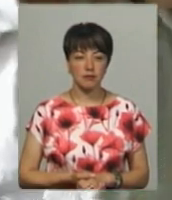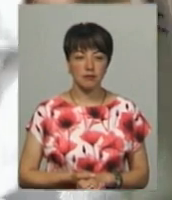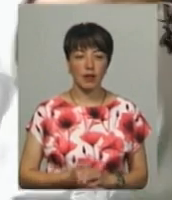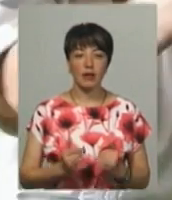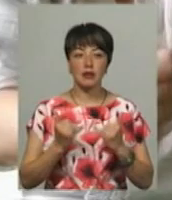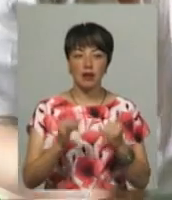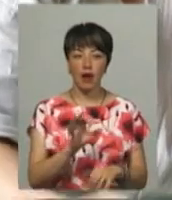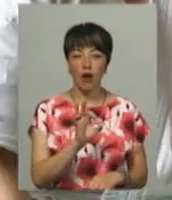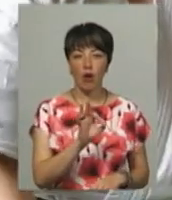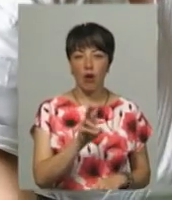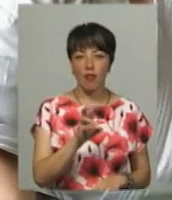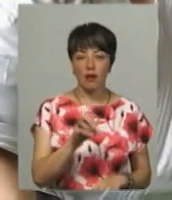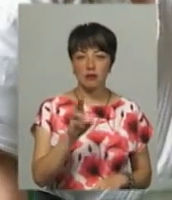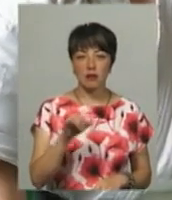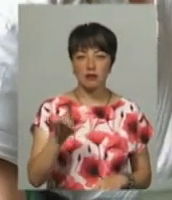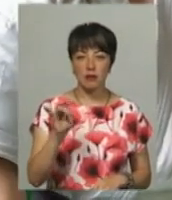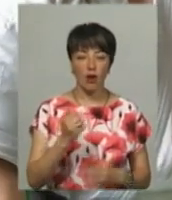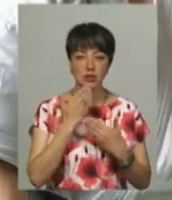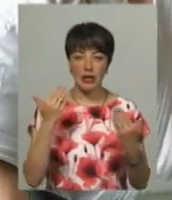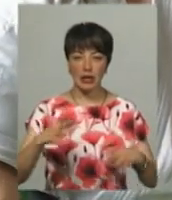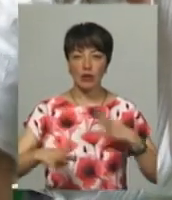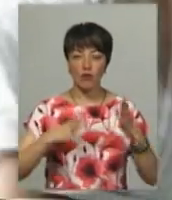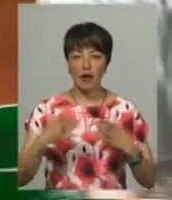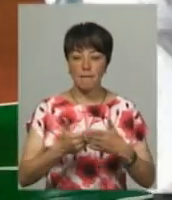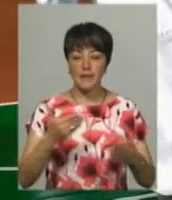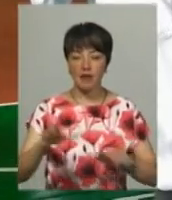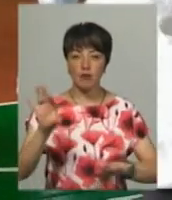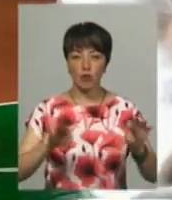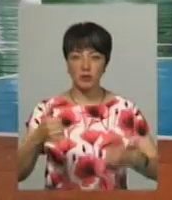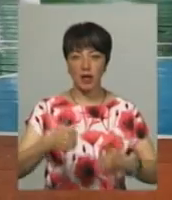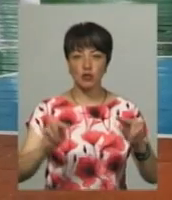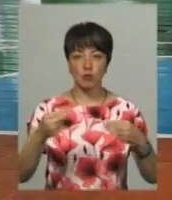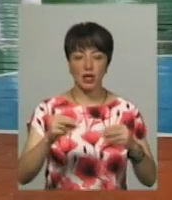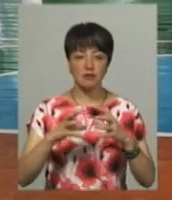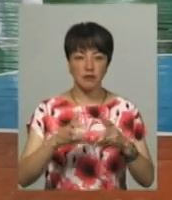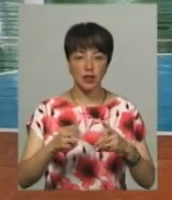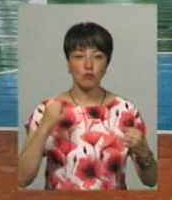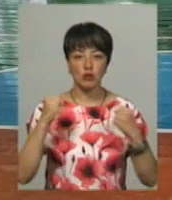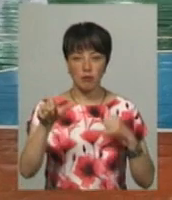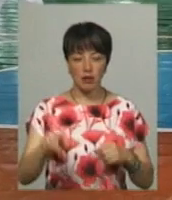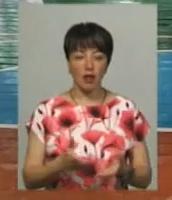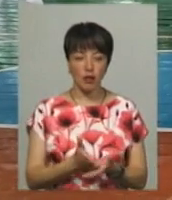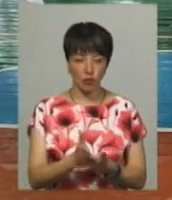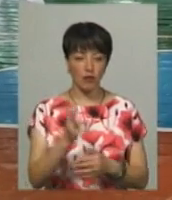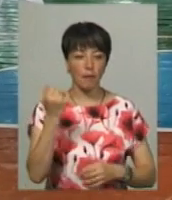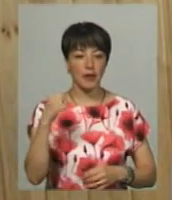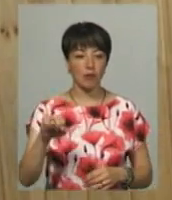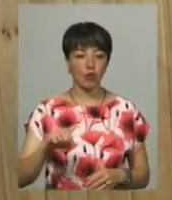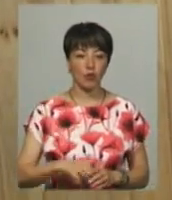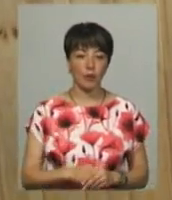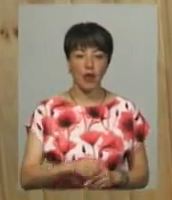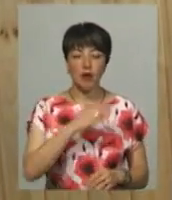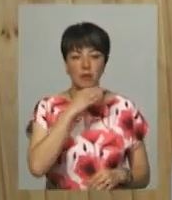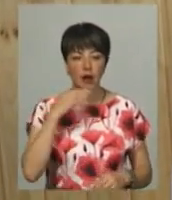Для Олександра Типеця це останнє тренування перед відбірковими змаганнями на чемпіонат світу. Спортсмен каже, налаштований на перемогу.